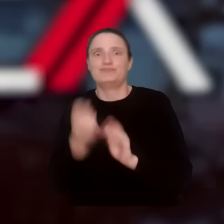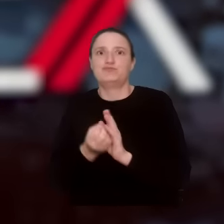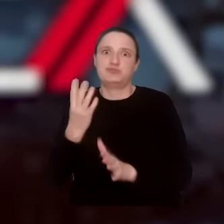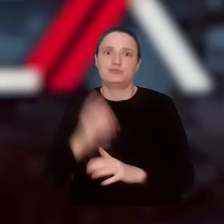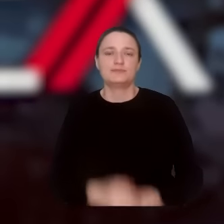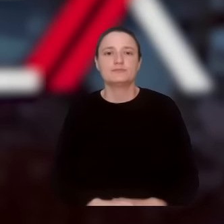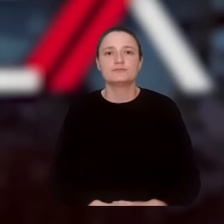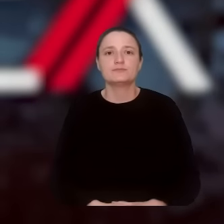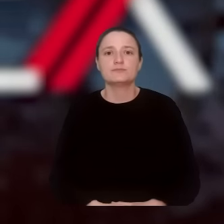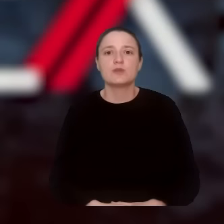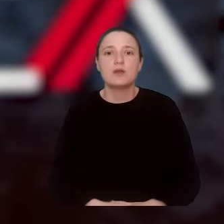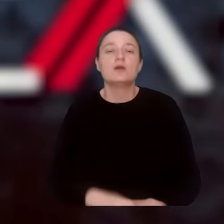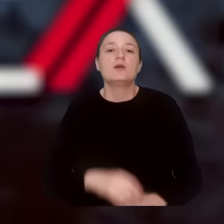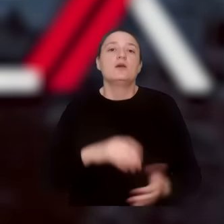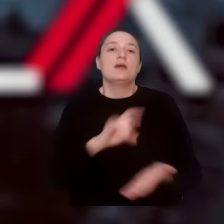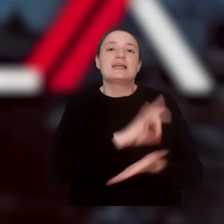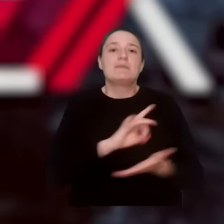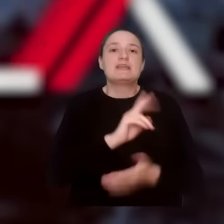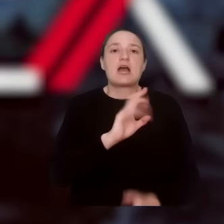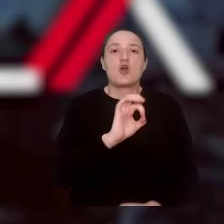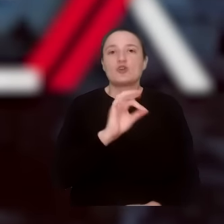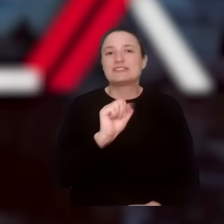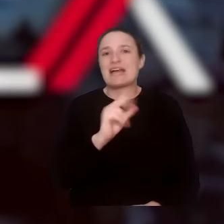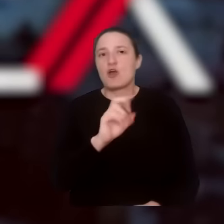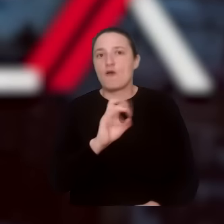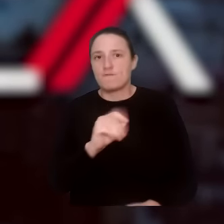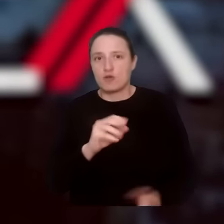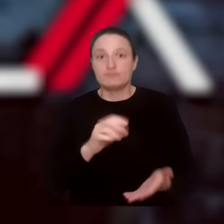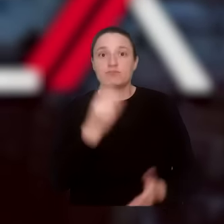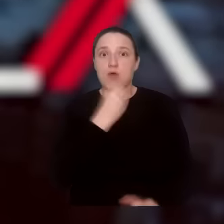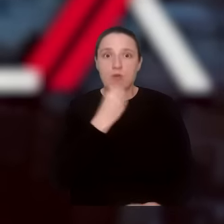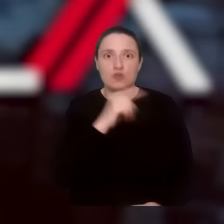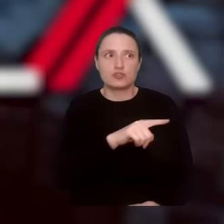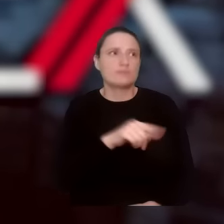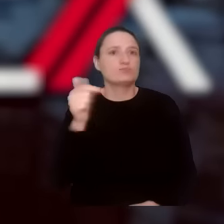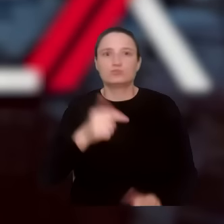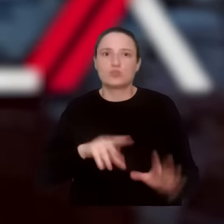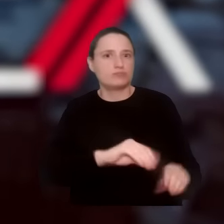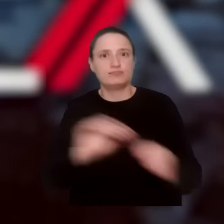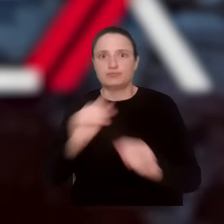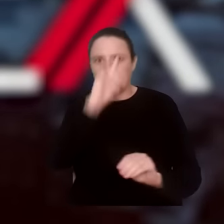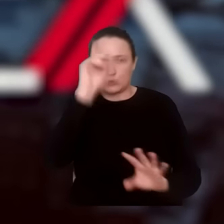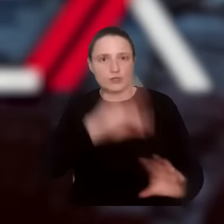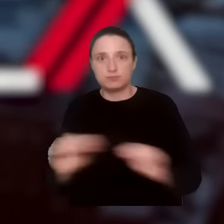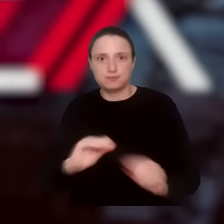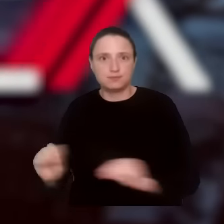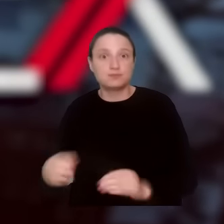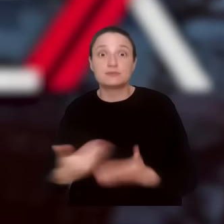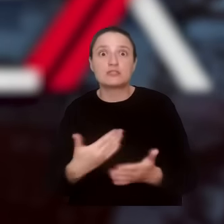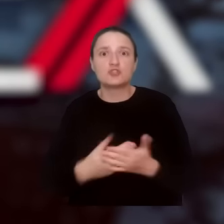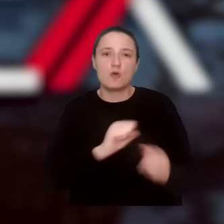3 miejscowości w gminie Kosakowo w województwie pomorskim. Powodem? Nie wybuch z czasów II wojny światowej. Za akcją saperską pospieszyli